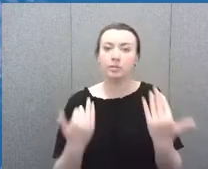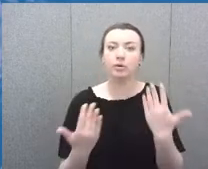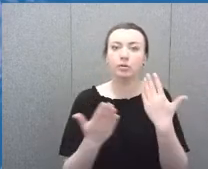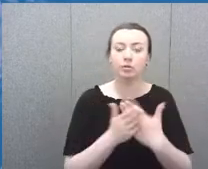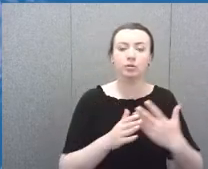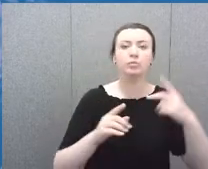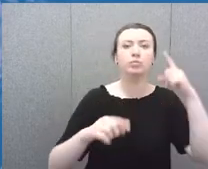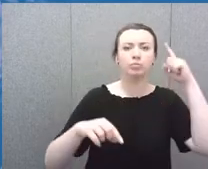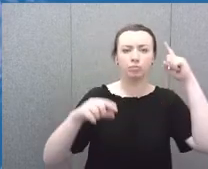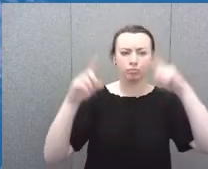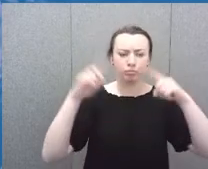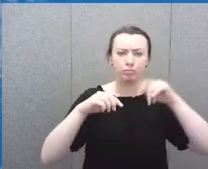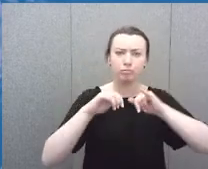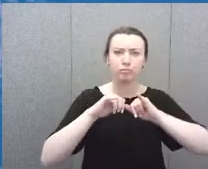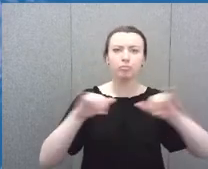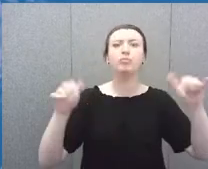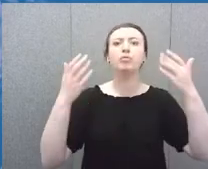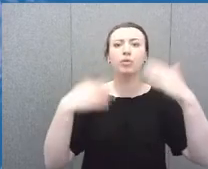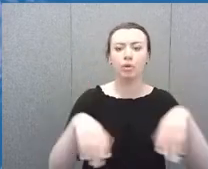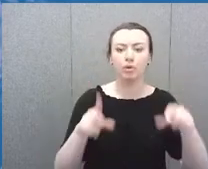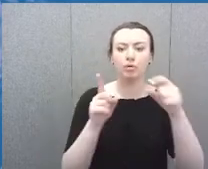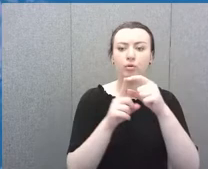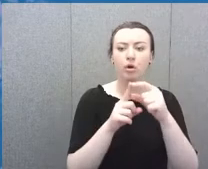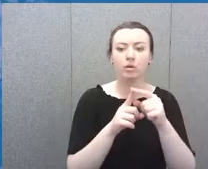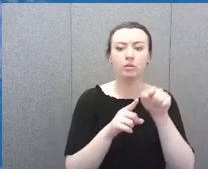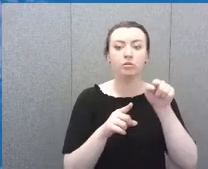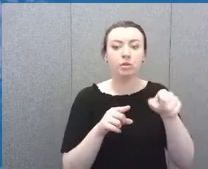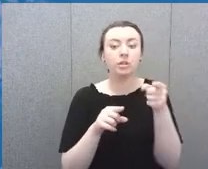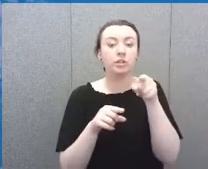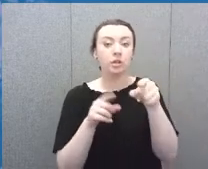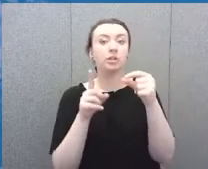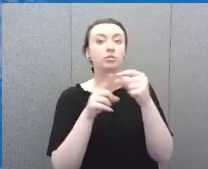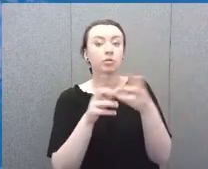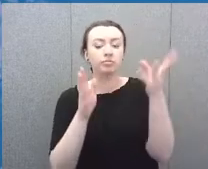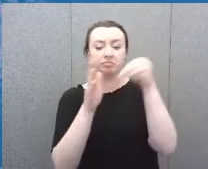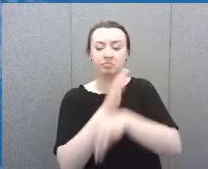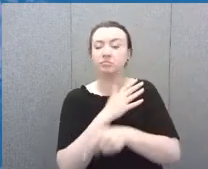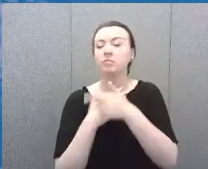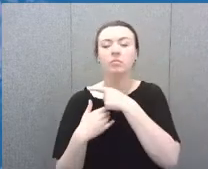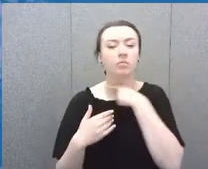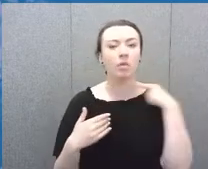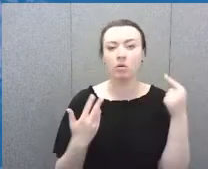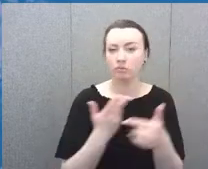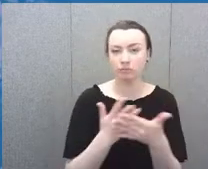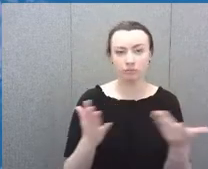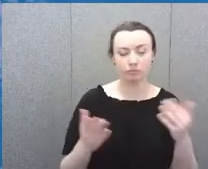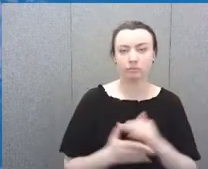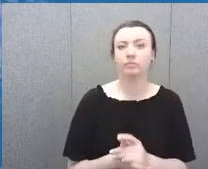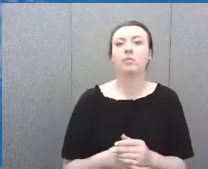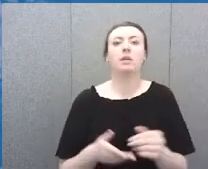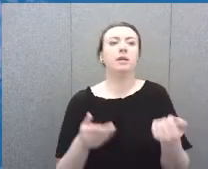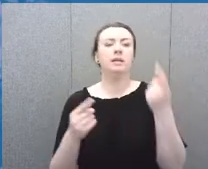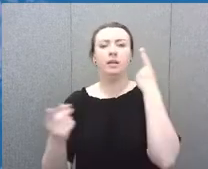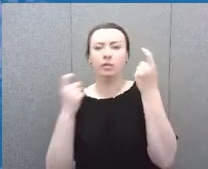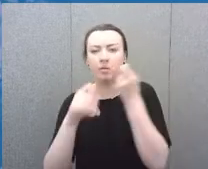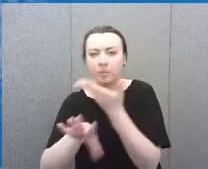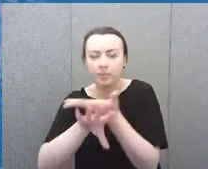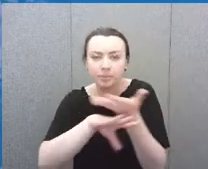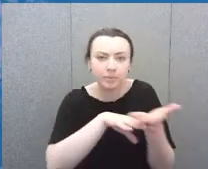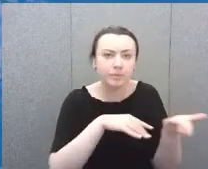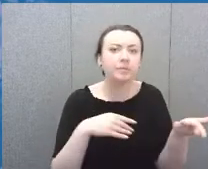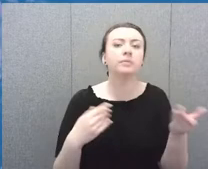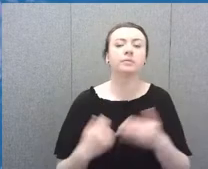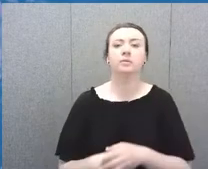модная, которая включает в себя много разных понятий и также кампаний от